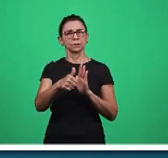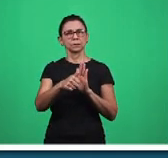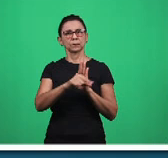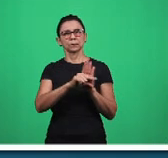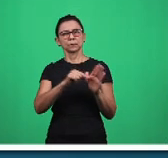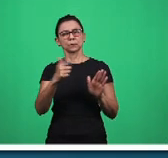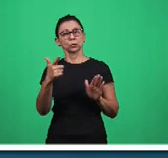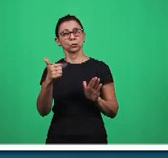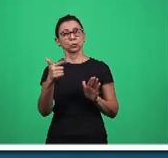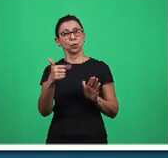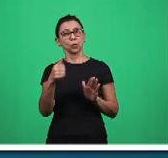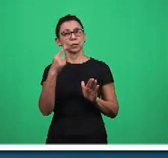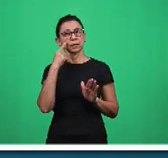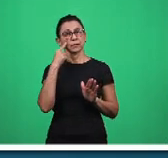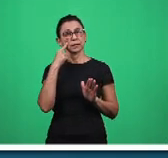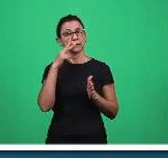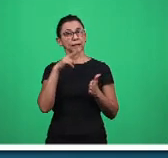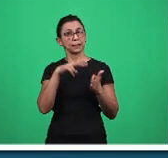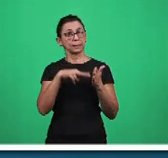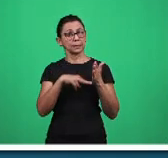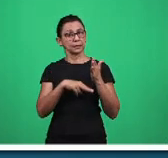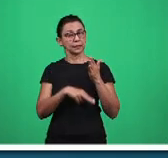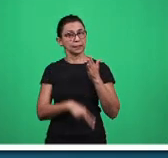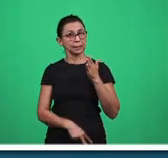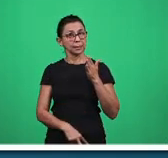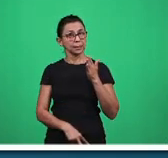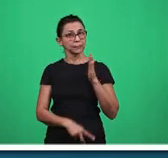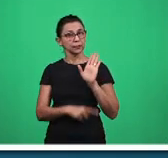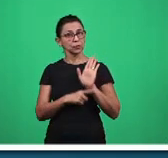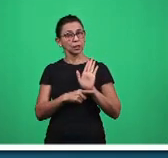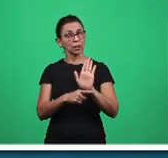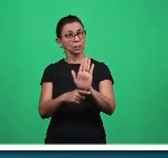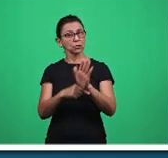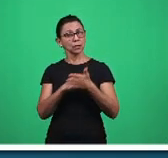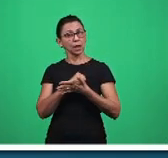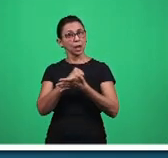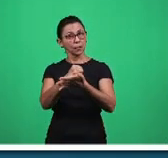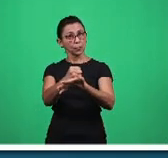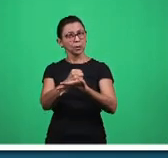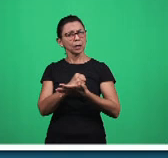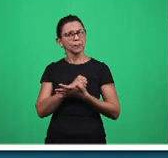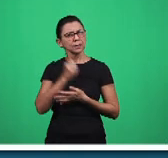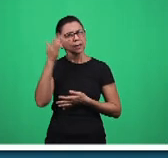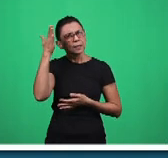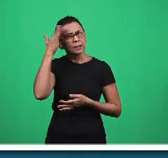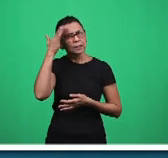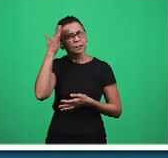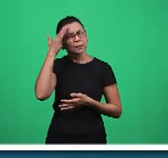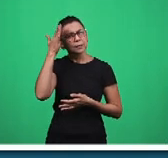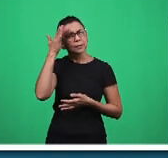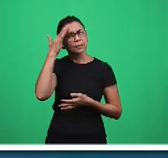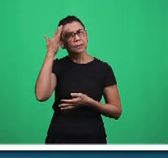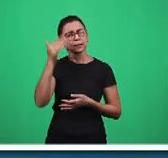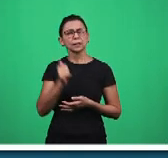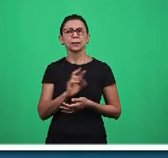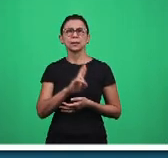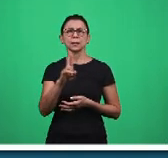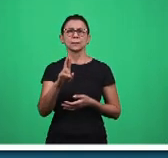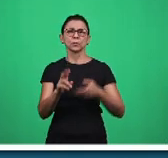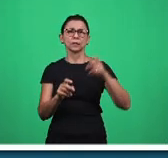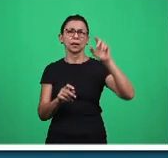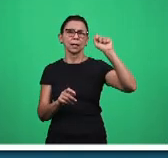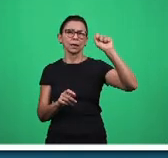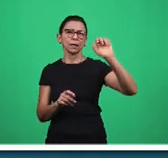12. Donc ce verset, il va aider à comprendre et à répondre aux deux questions. Je